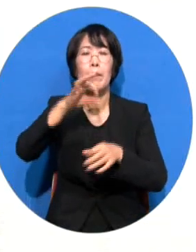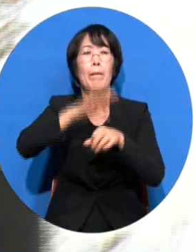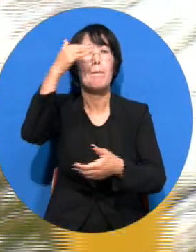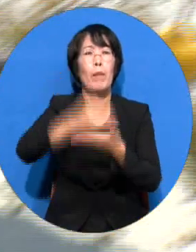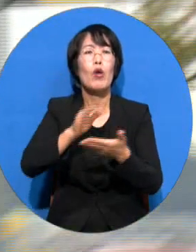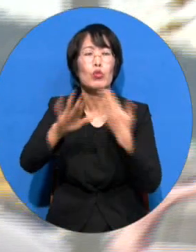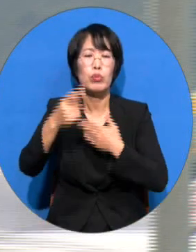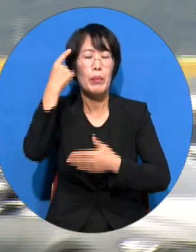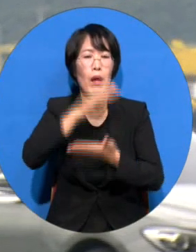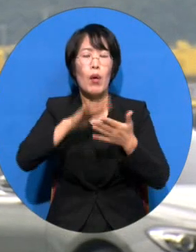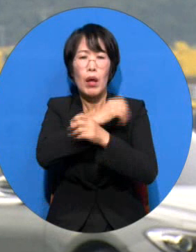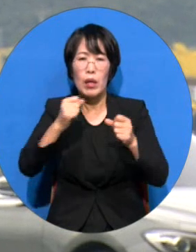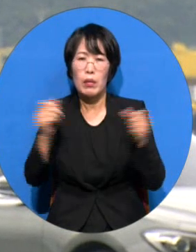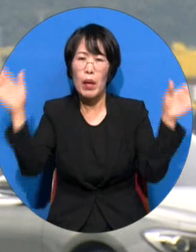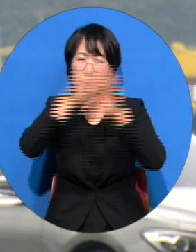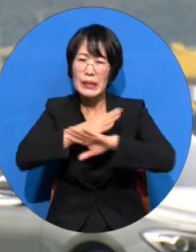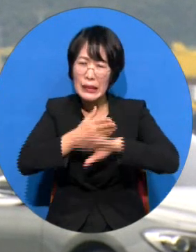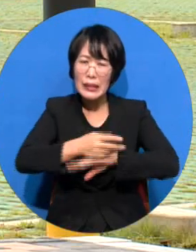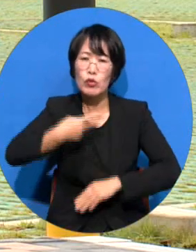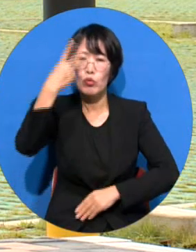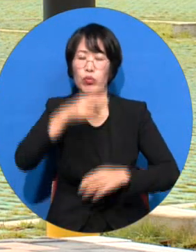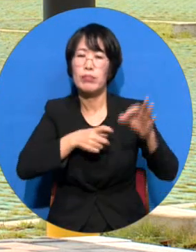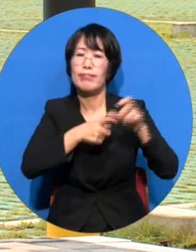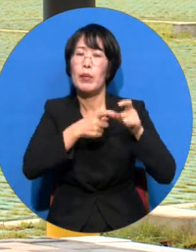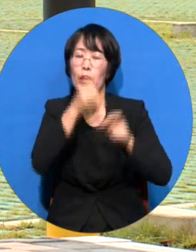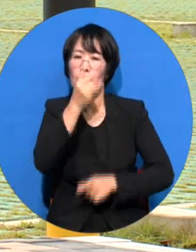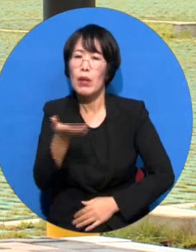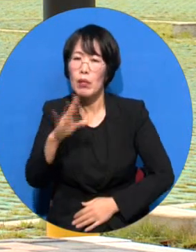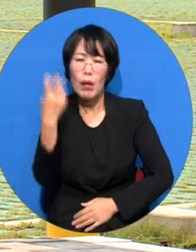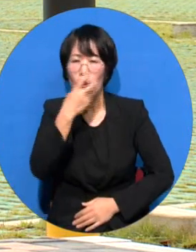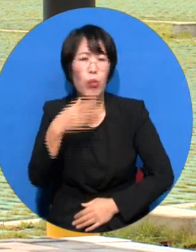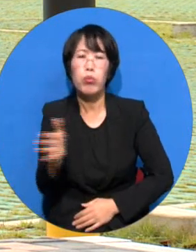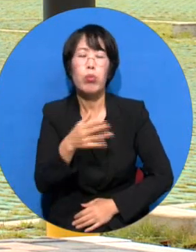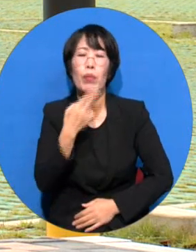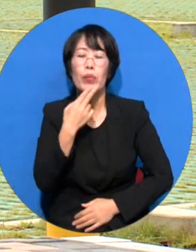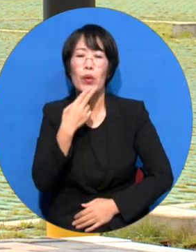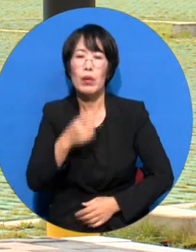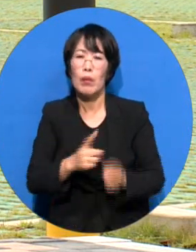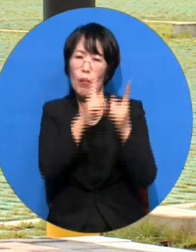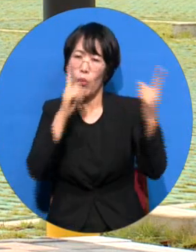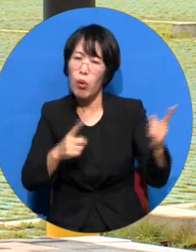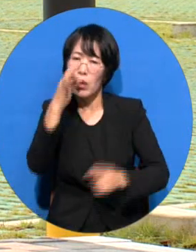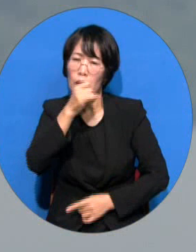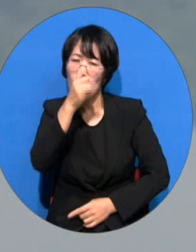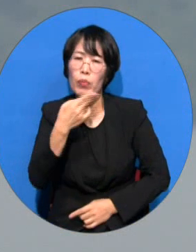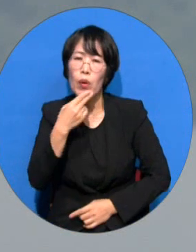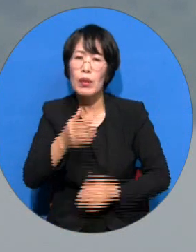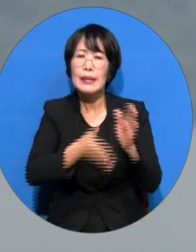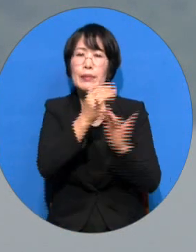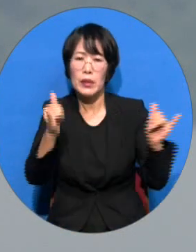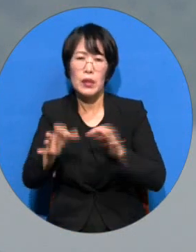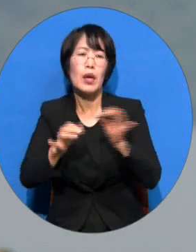편광 장에서는 늦은 밤까지 음주 행위가 잇따르고 있지만 단순 이루어지지 않아 거리두기 실효성을 놓고 시민과